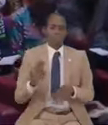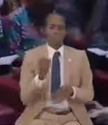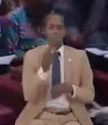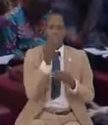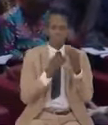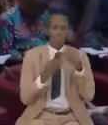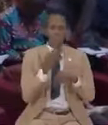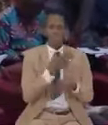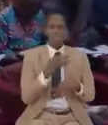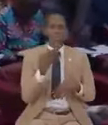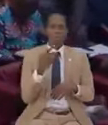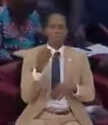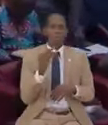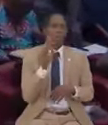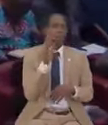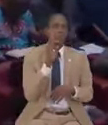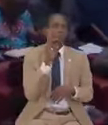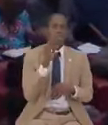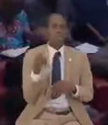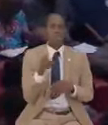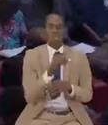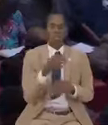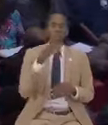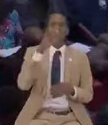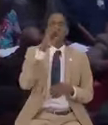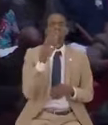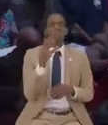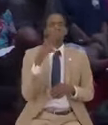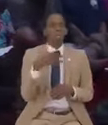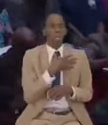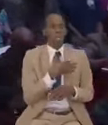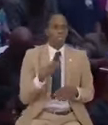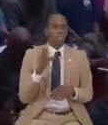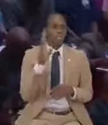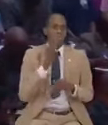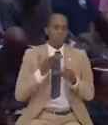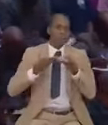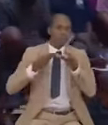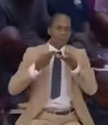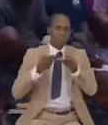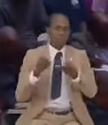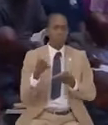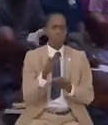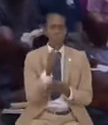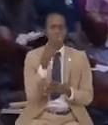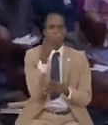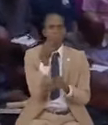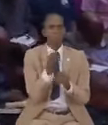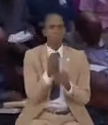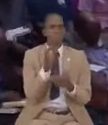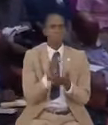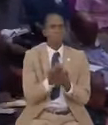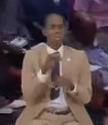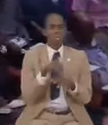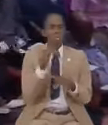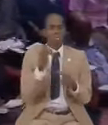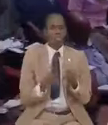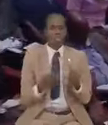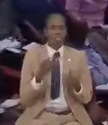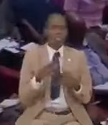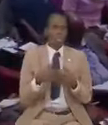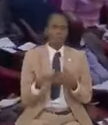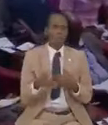il a buvait voulant les élever pendant trois années au bout desquelles il serait au service